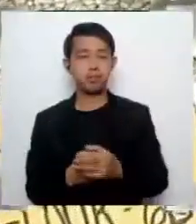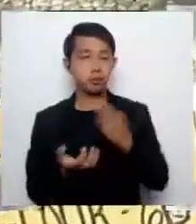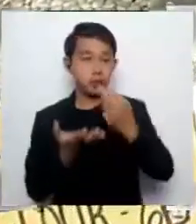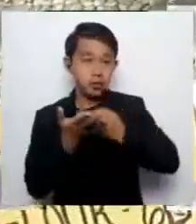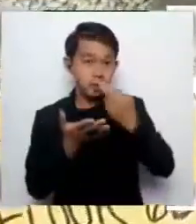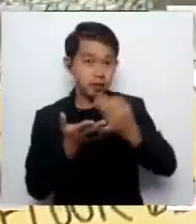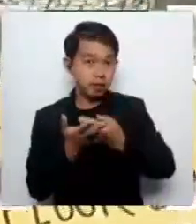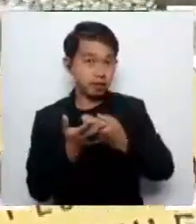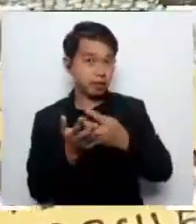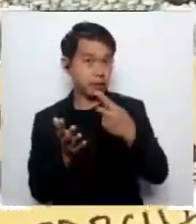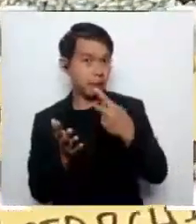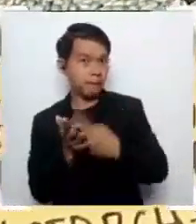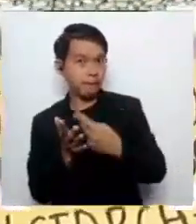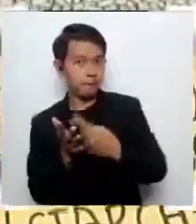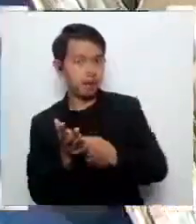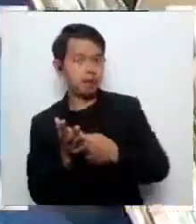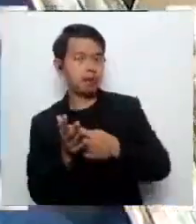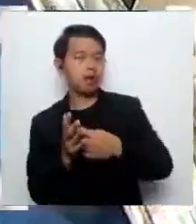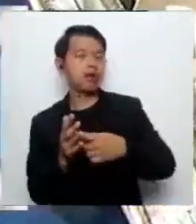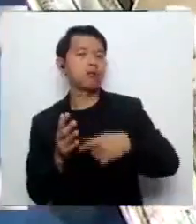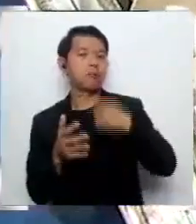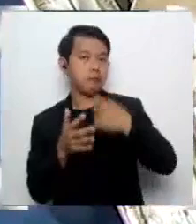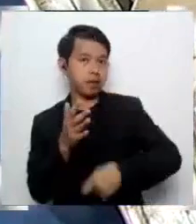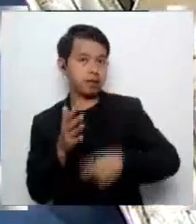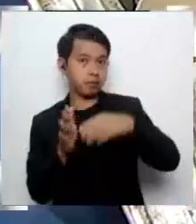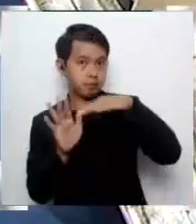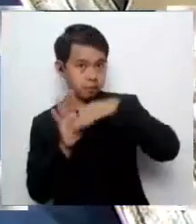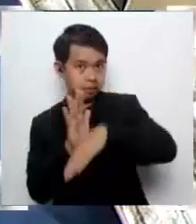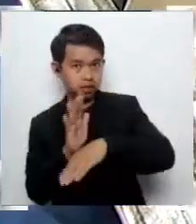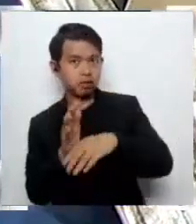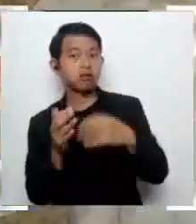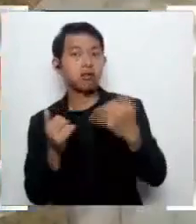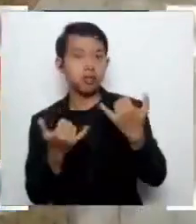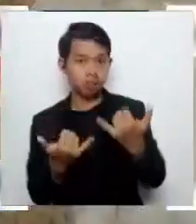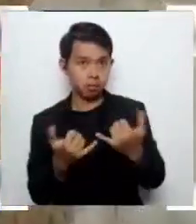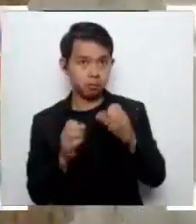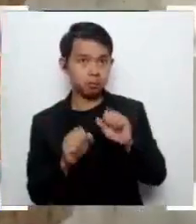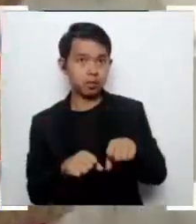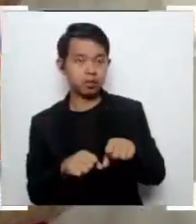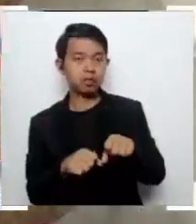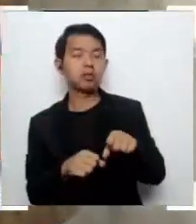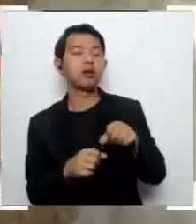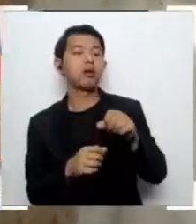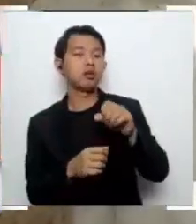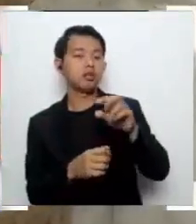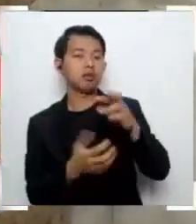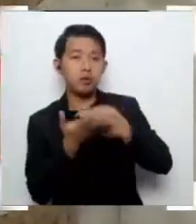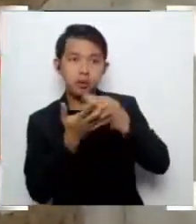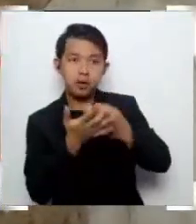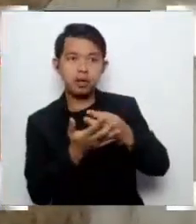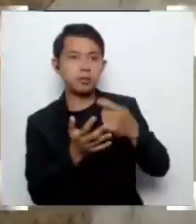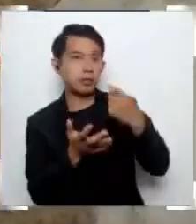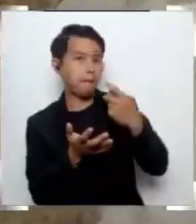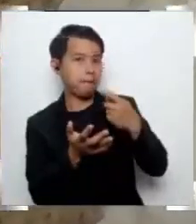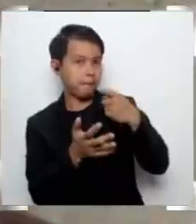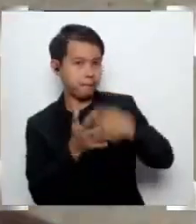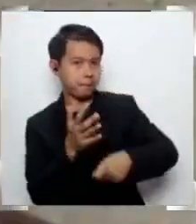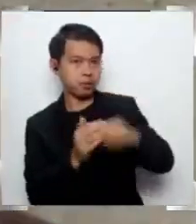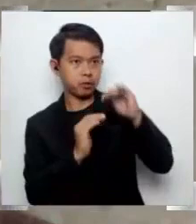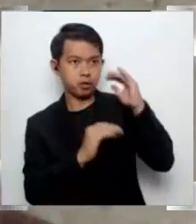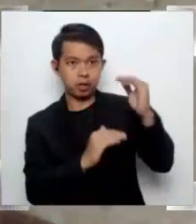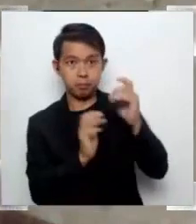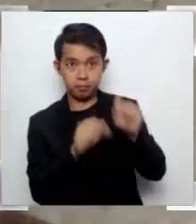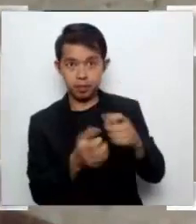nang ipahinto ang pagpapatupad ng price cap? Sabi ng Department of Trade and Industry, posibleng maglabas sila at ang DA ng rekomendasyon